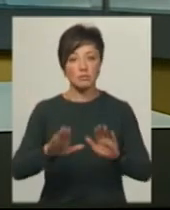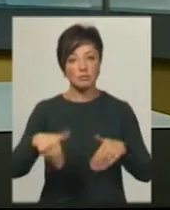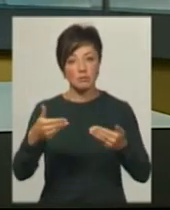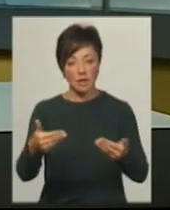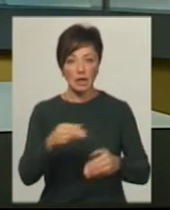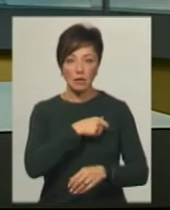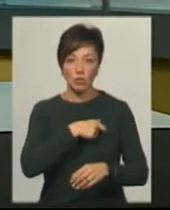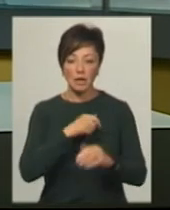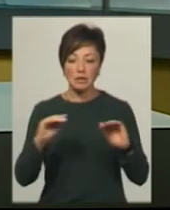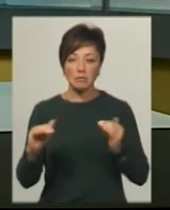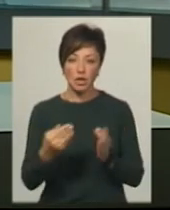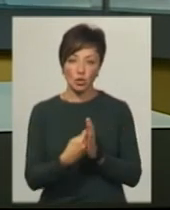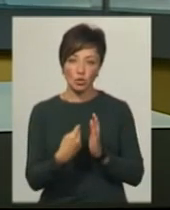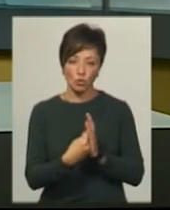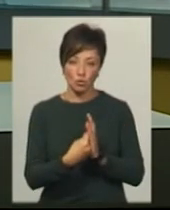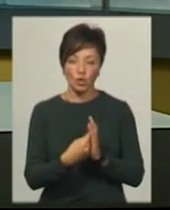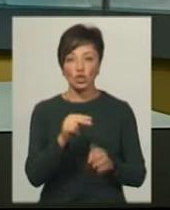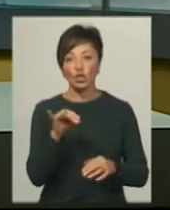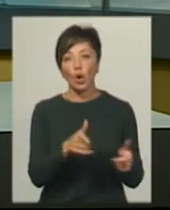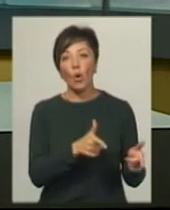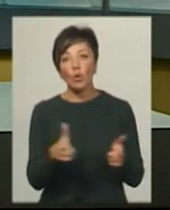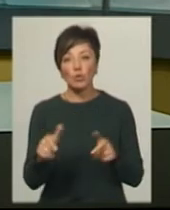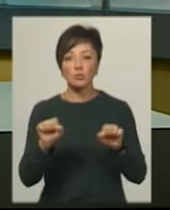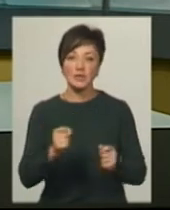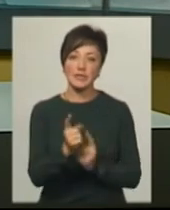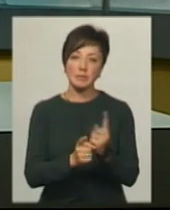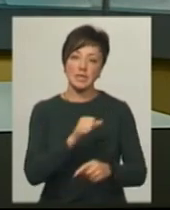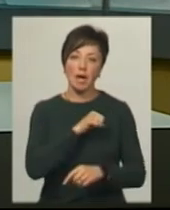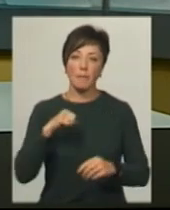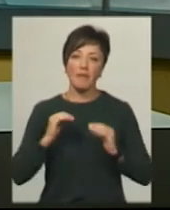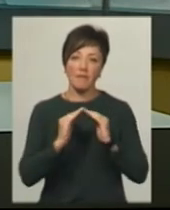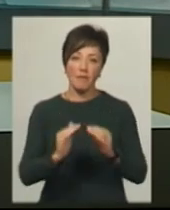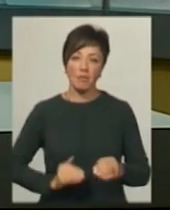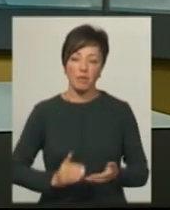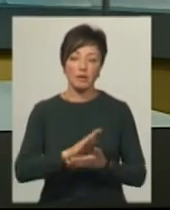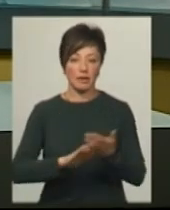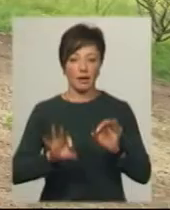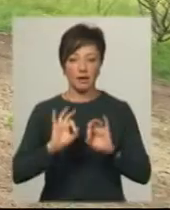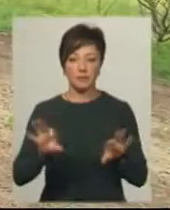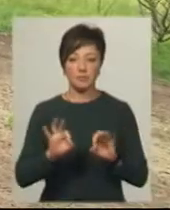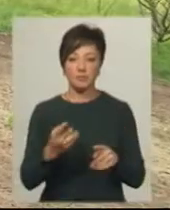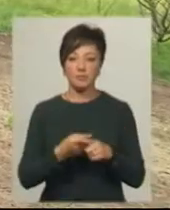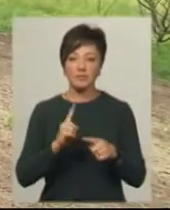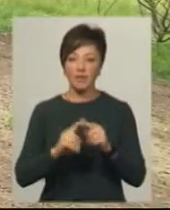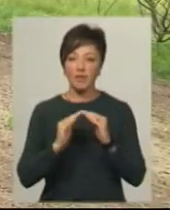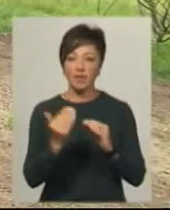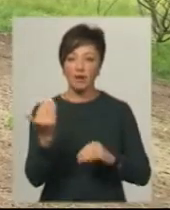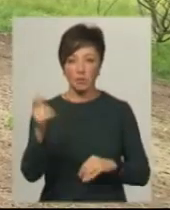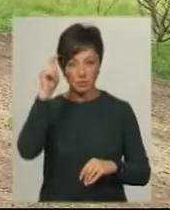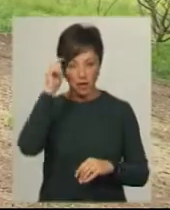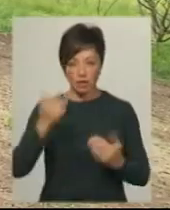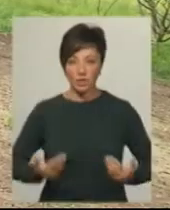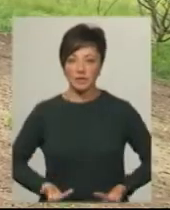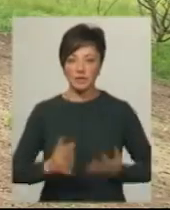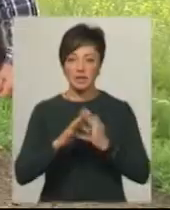запропонував депутатам зменшити цю суму. Чи готові до можливих змін самі фермери – далі у сюжеті. Це ферма Анатолія Мішова, котрий